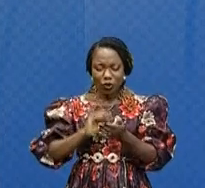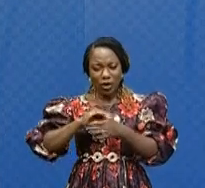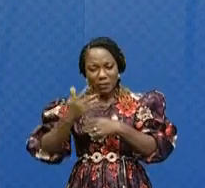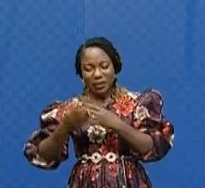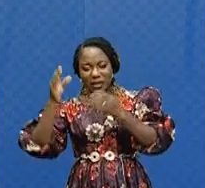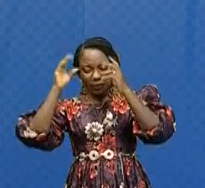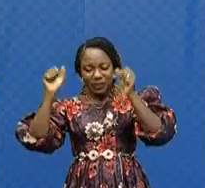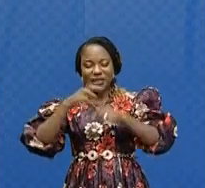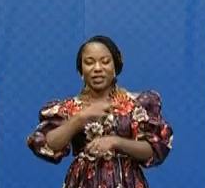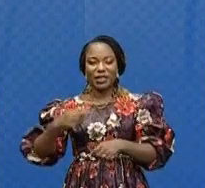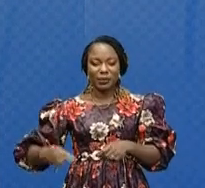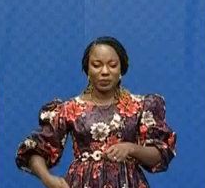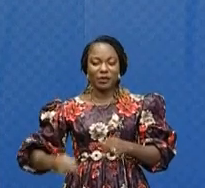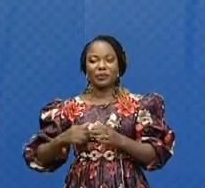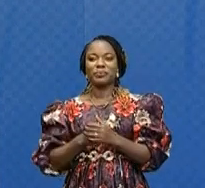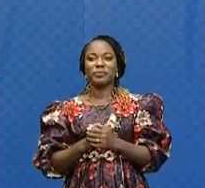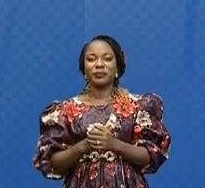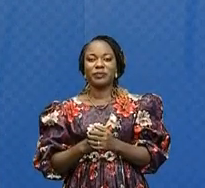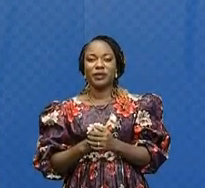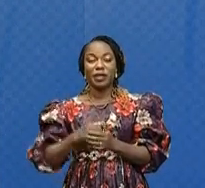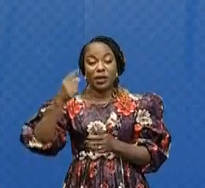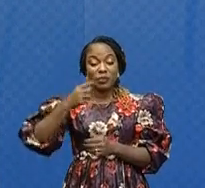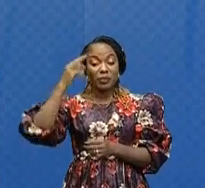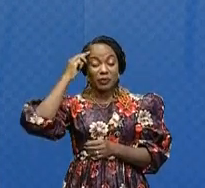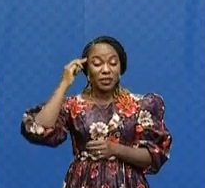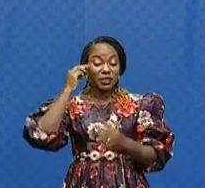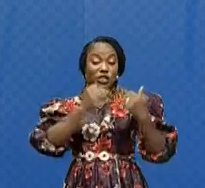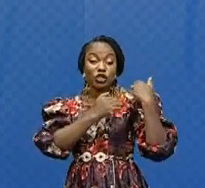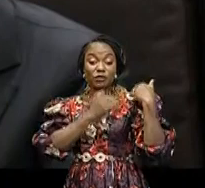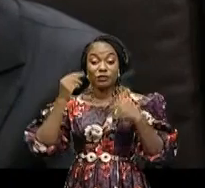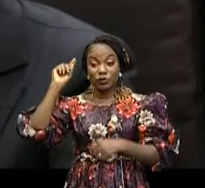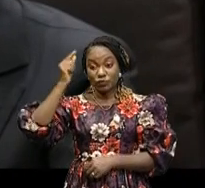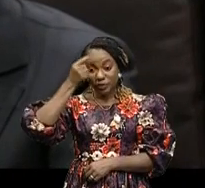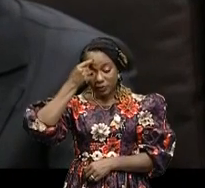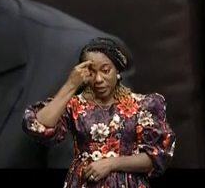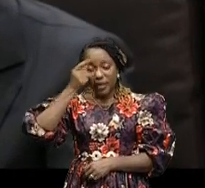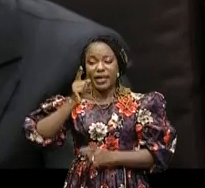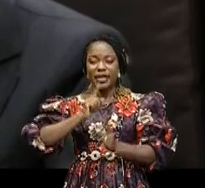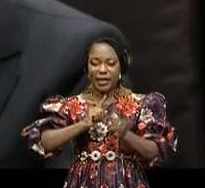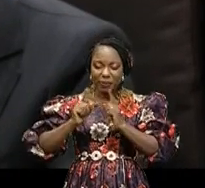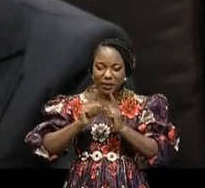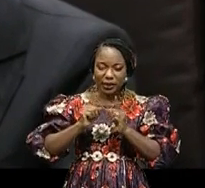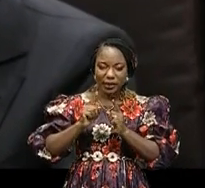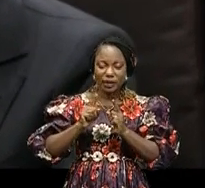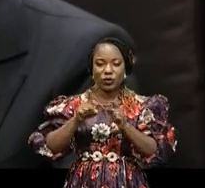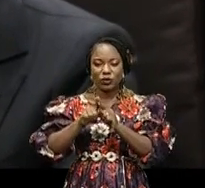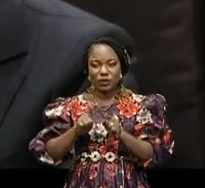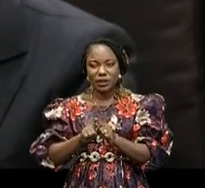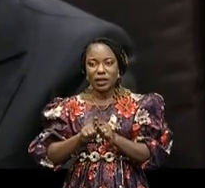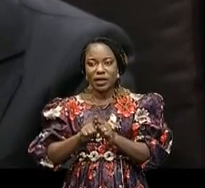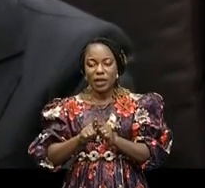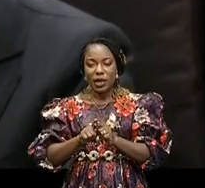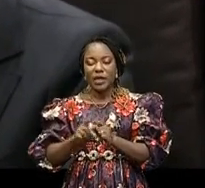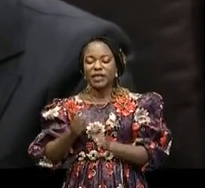communication du président de la République, le Premier ministre chef du gouvernement a tenu de prime abord et de manière ferme à